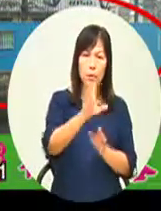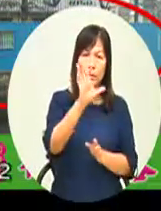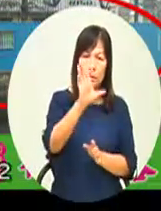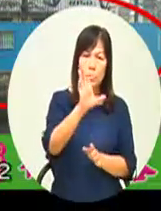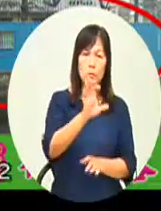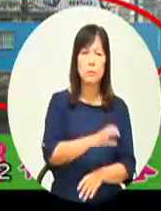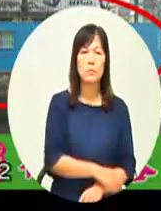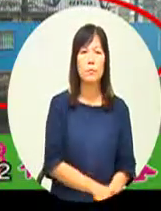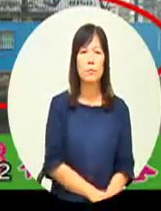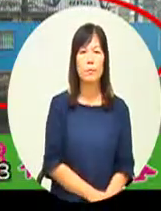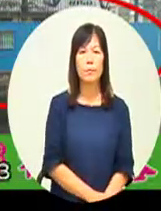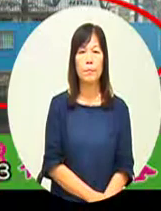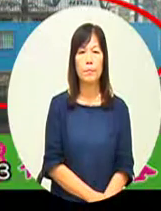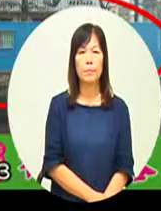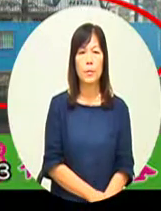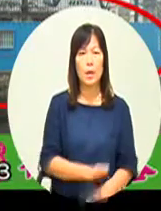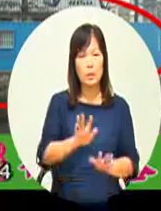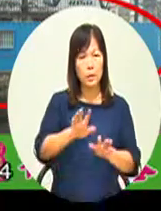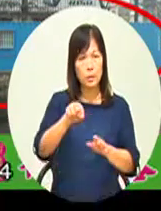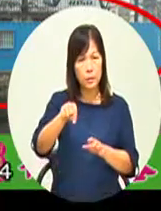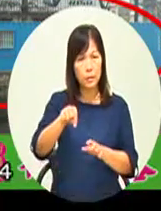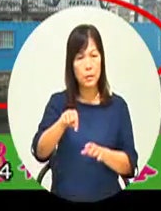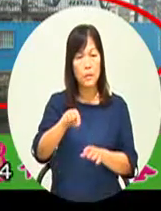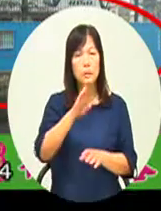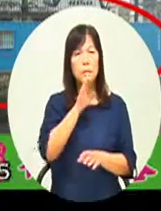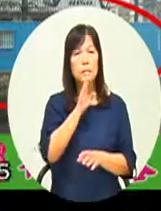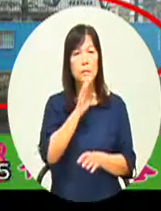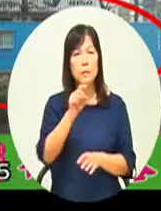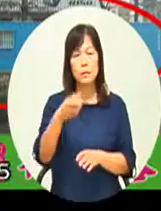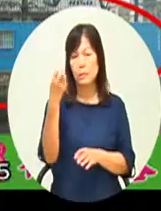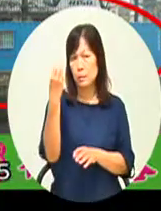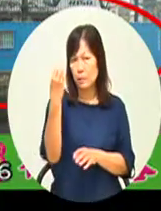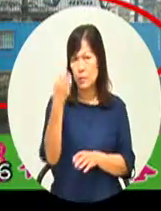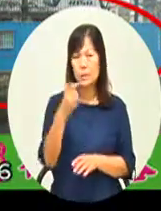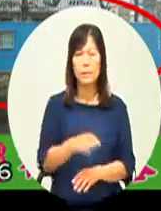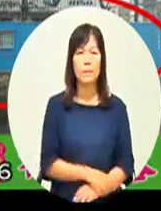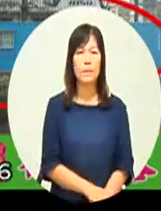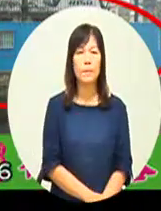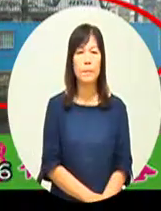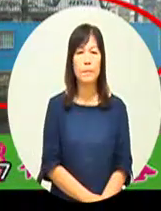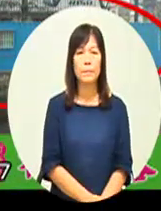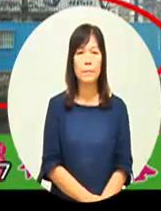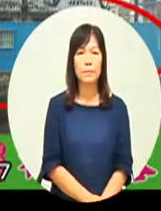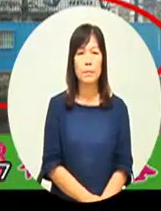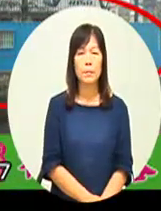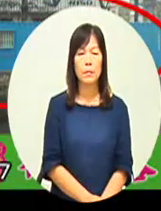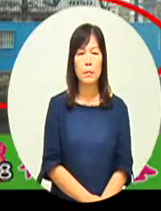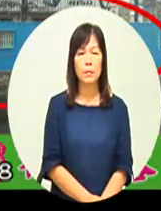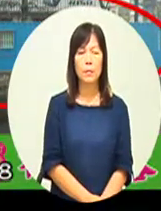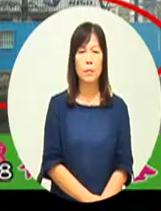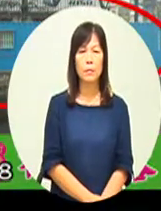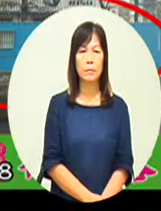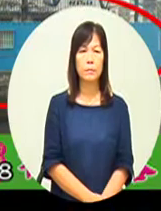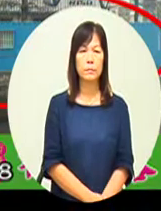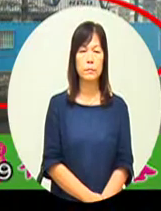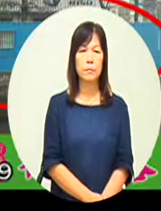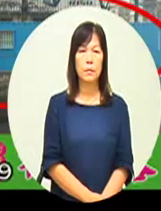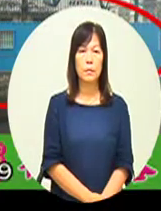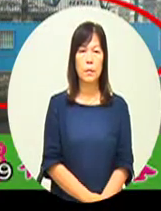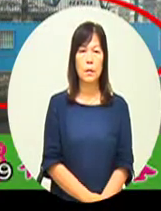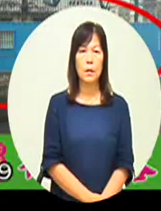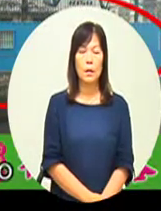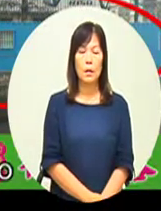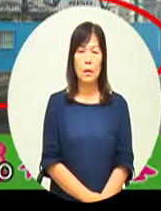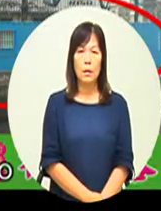哦，啊，现在这个是新的吧，就因为你